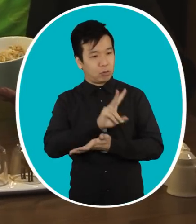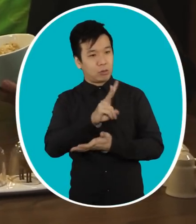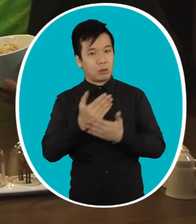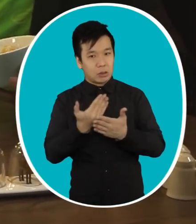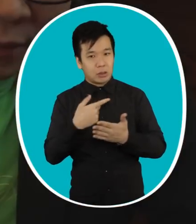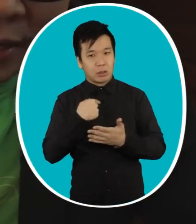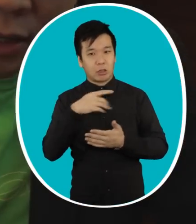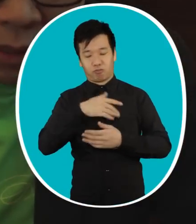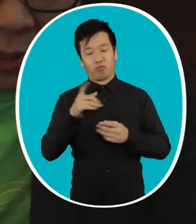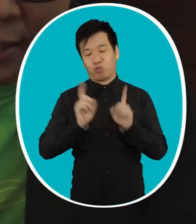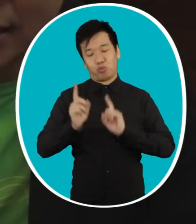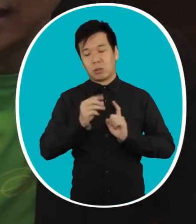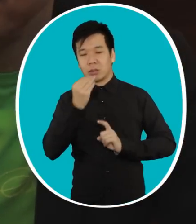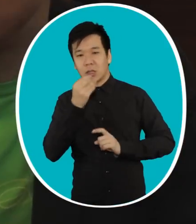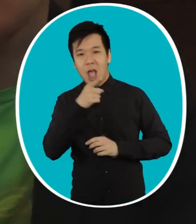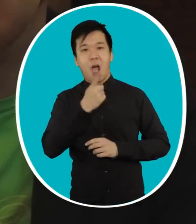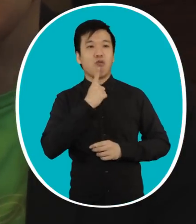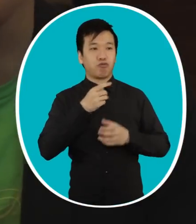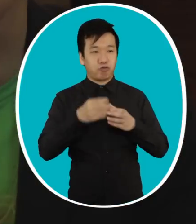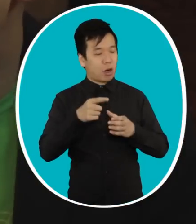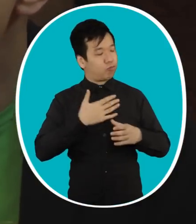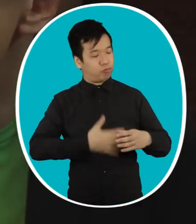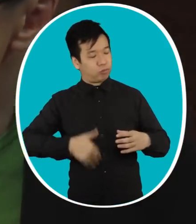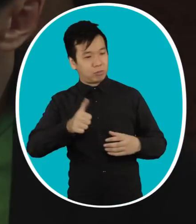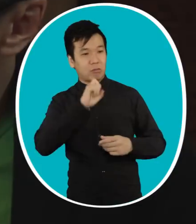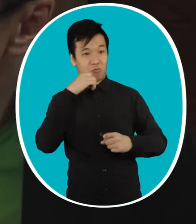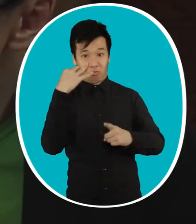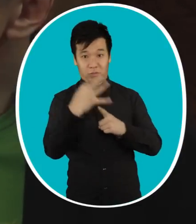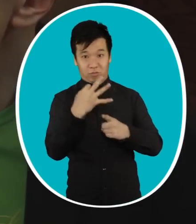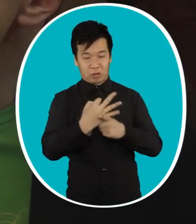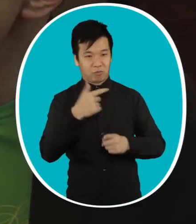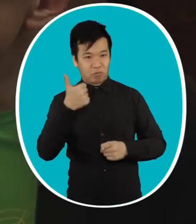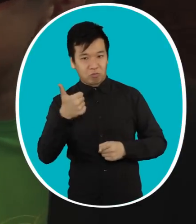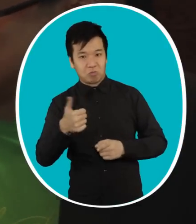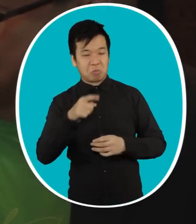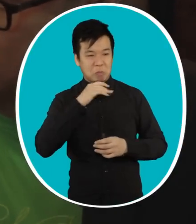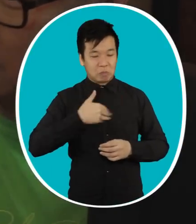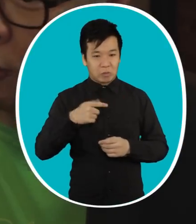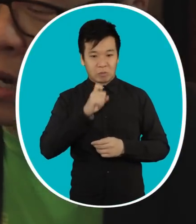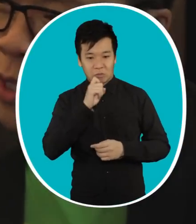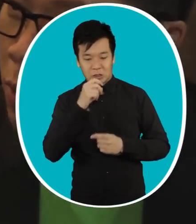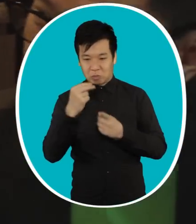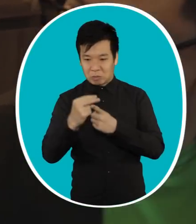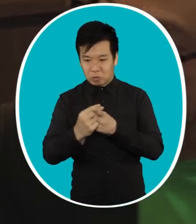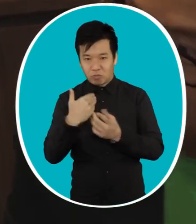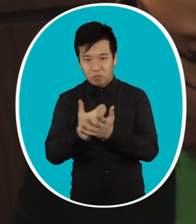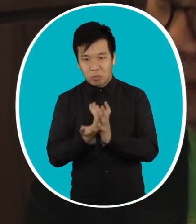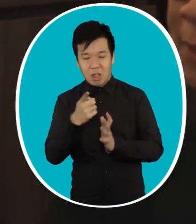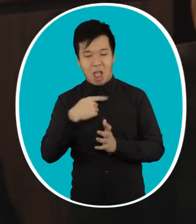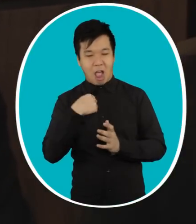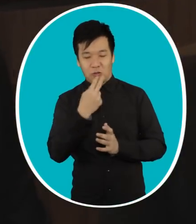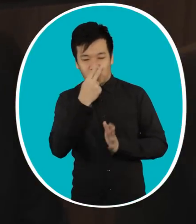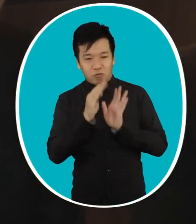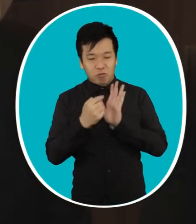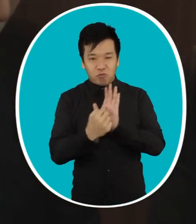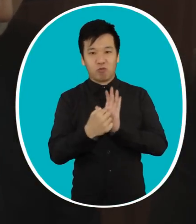係咩都食嘅。番茄好有益嘅，番茄咧有13種嘅維他命，17種嘅礦物質，同埋咧仲可以抗氧化嘅